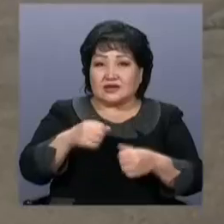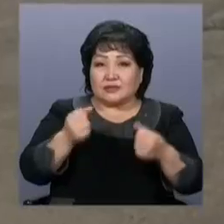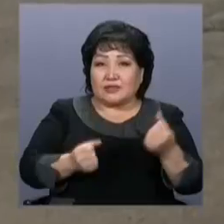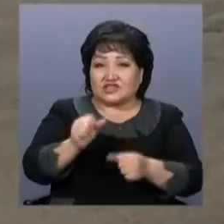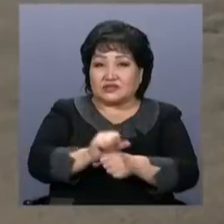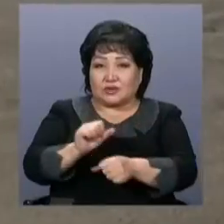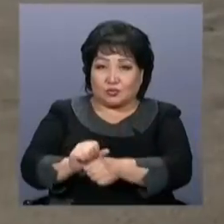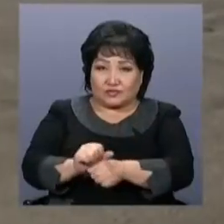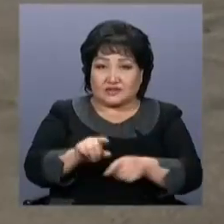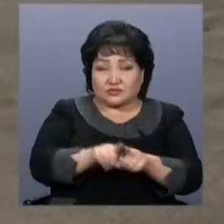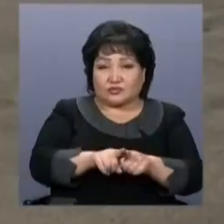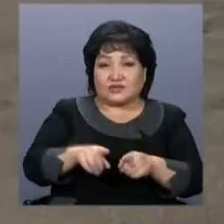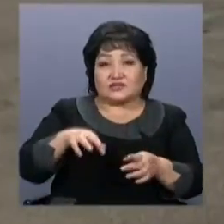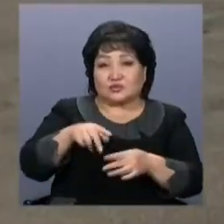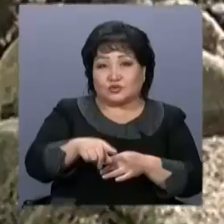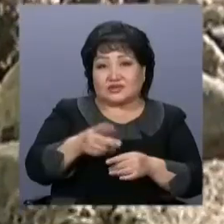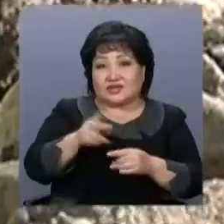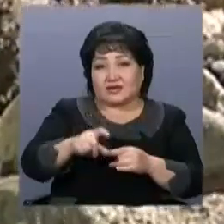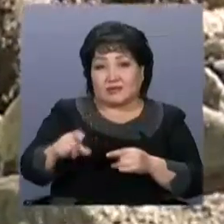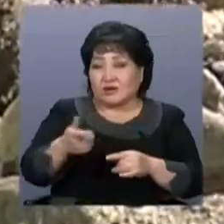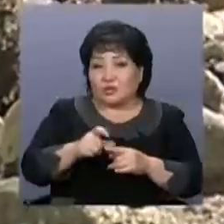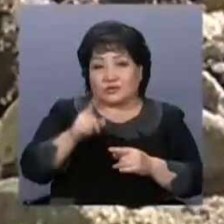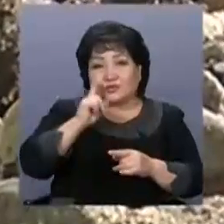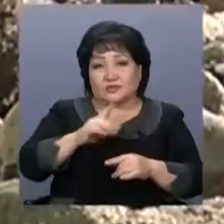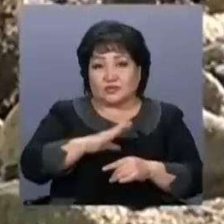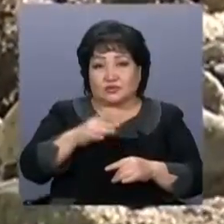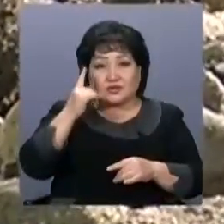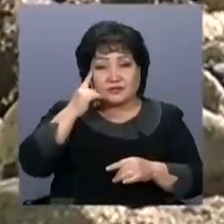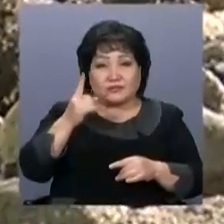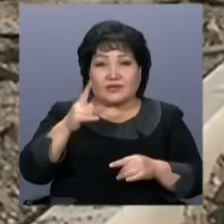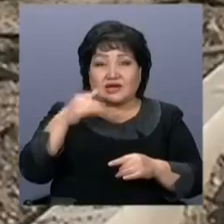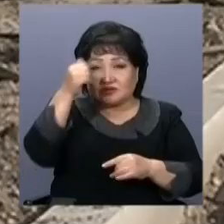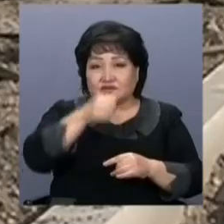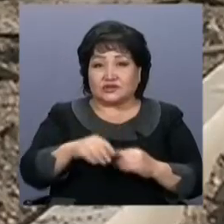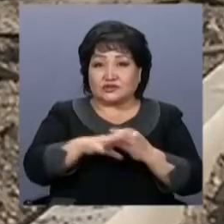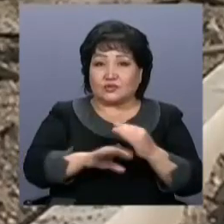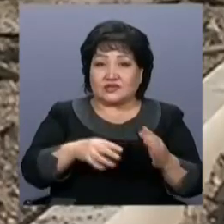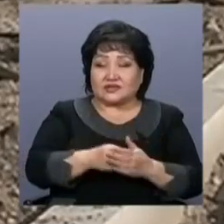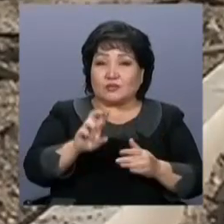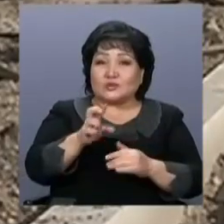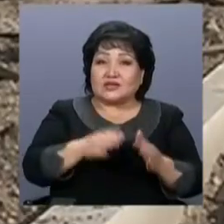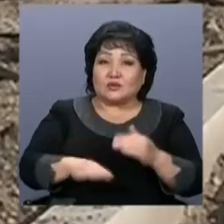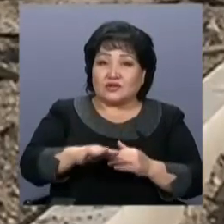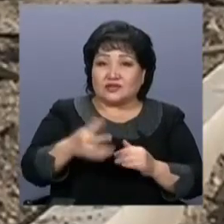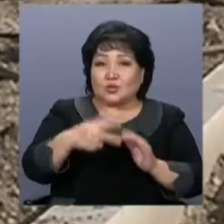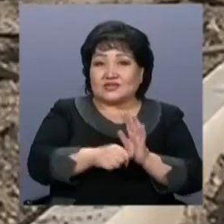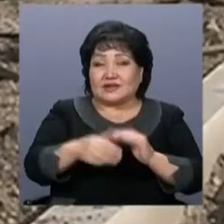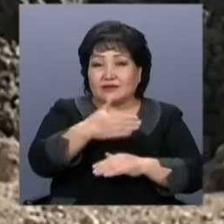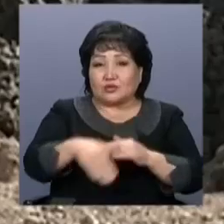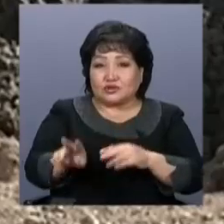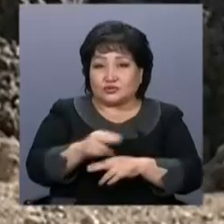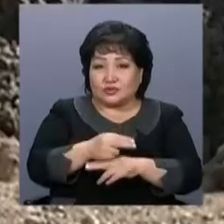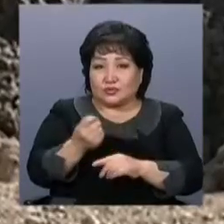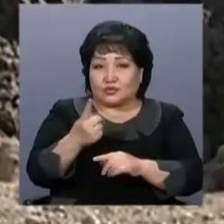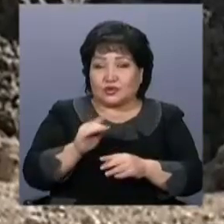жасалып жатса, адамдар жүргенге ыңғайлы деп ойлаймын. Жыл соңына дейін Бостандық ауданында 36 көше жөнделіп, 11